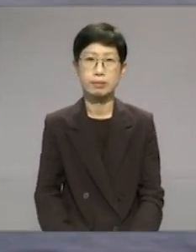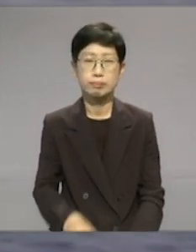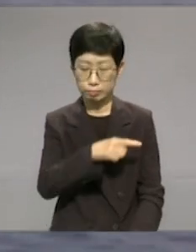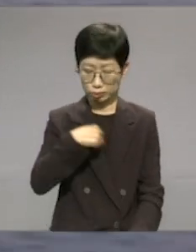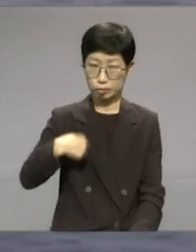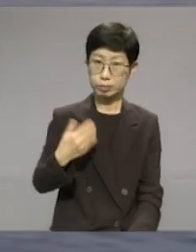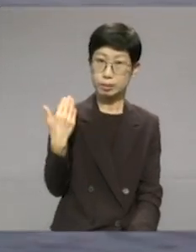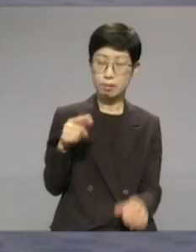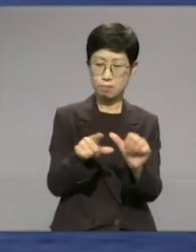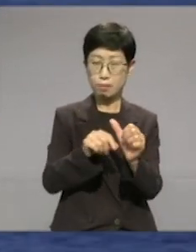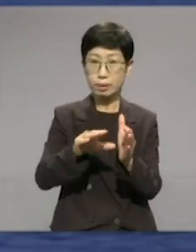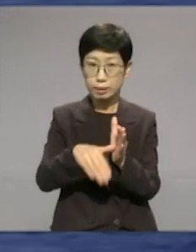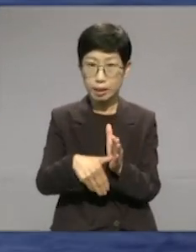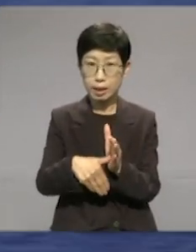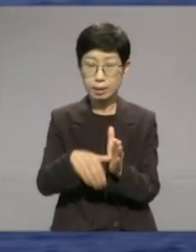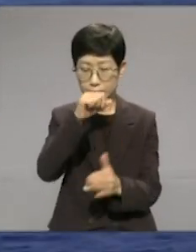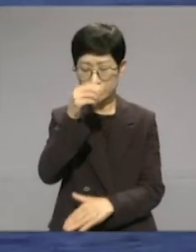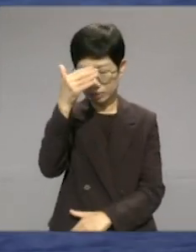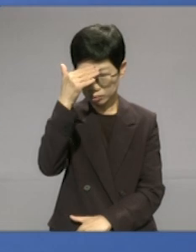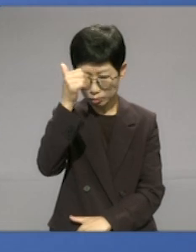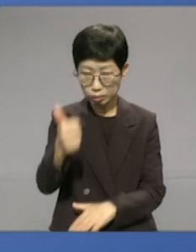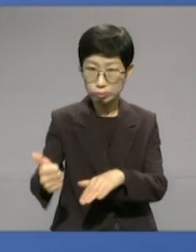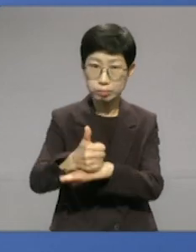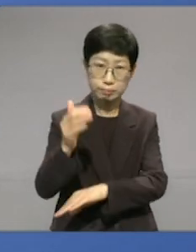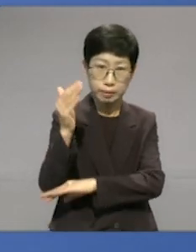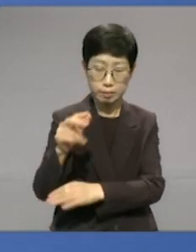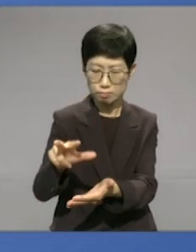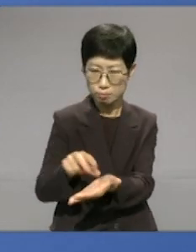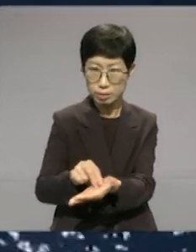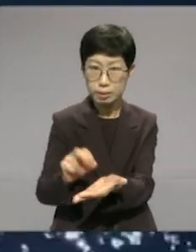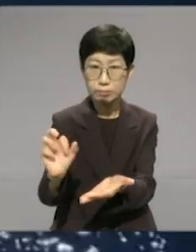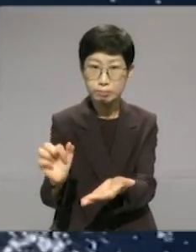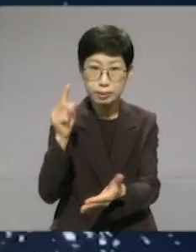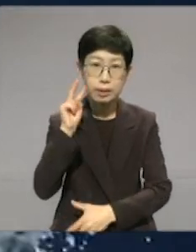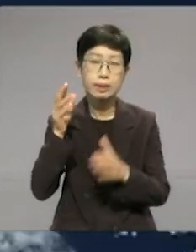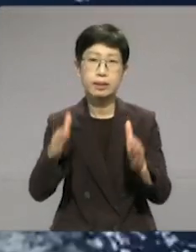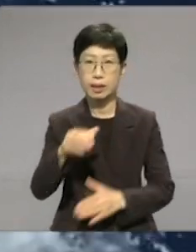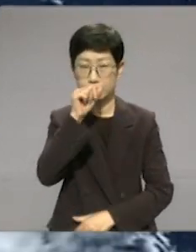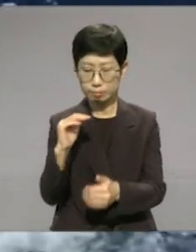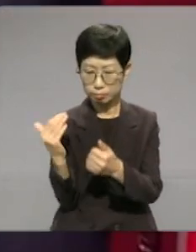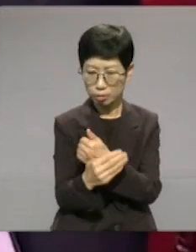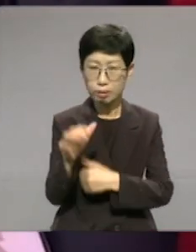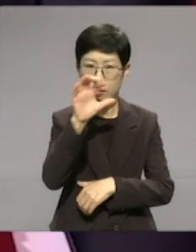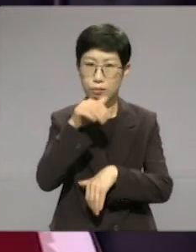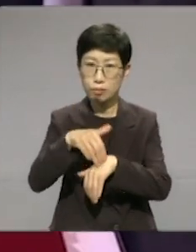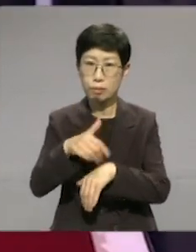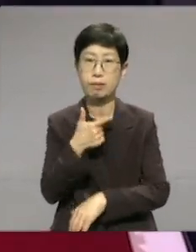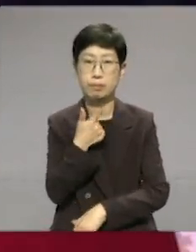중국군은 지난 5월에도 라이칭더 대만 종통의 취입 연설을 문제삼아 이틀간 대만 포위 훈련을 벌린 바